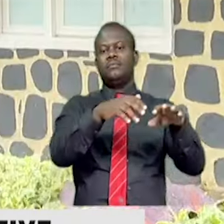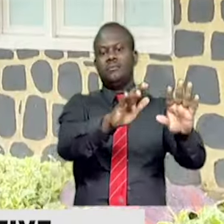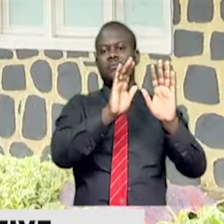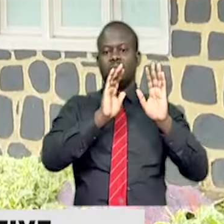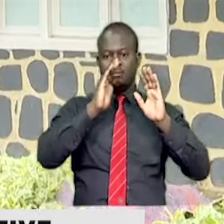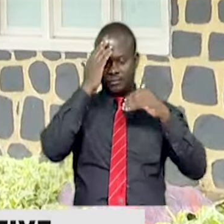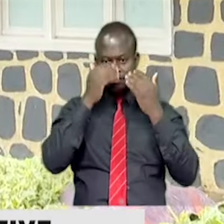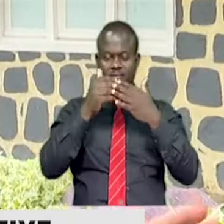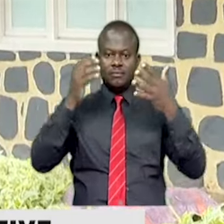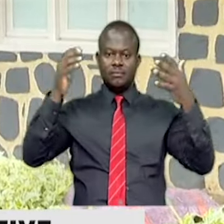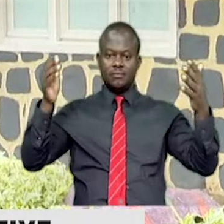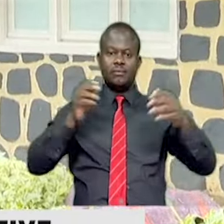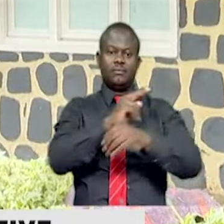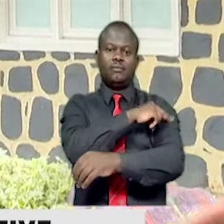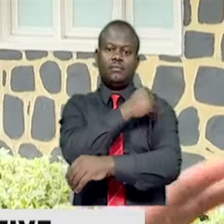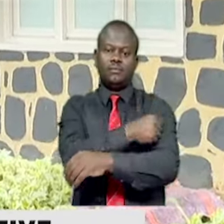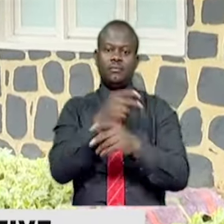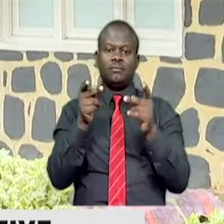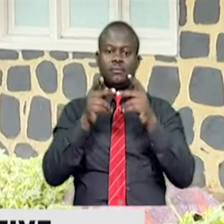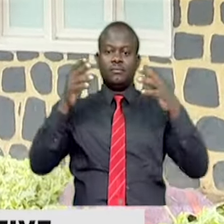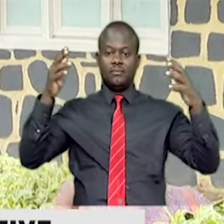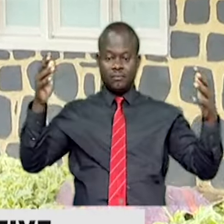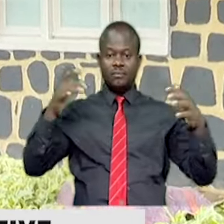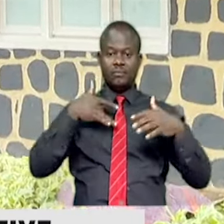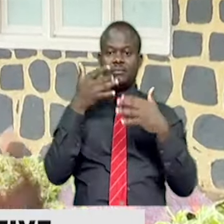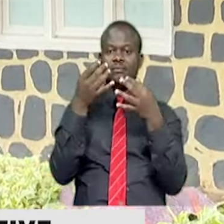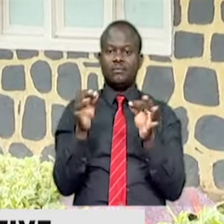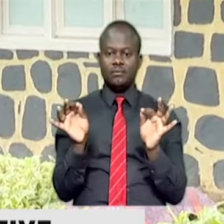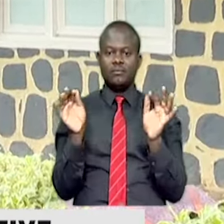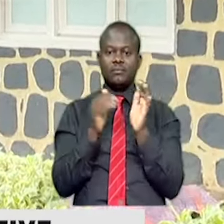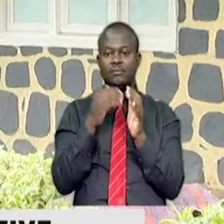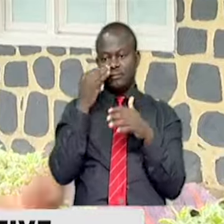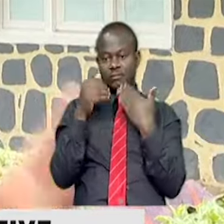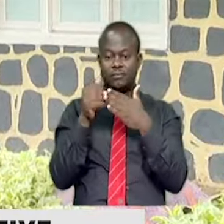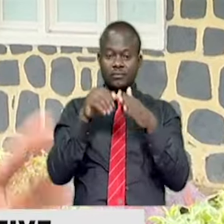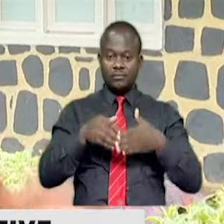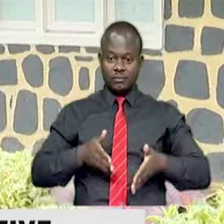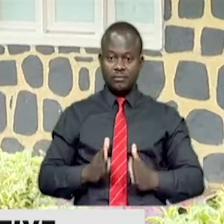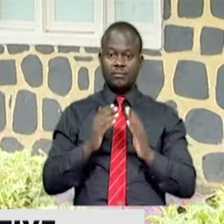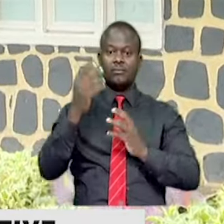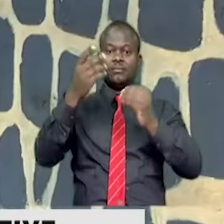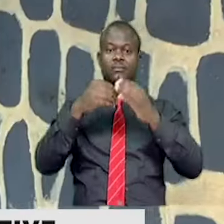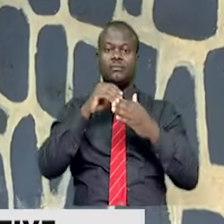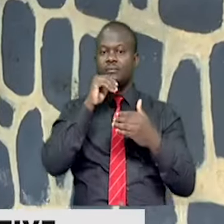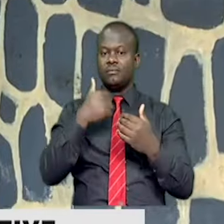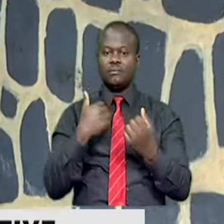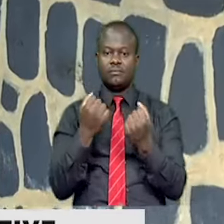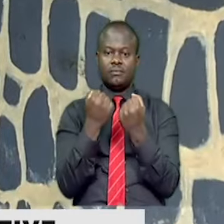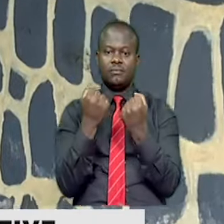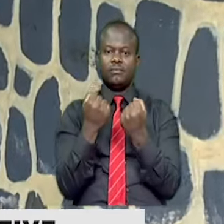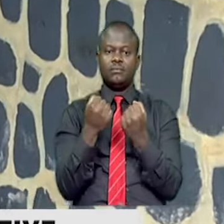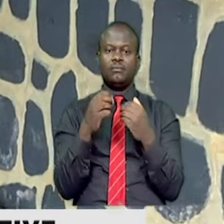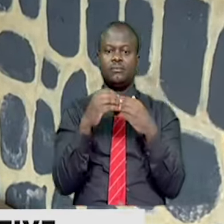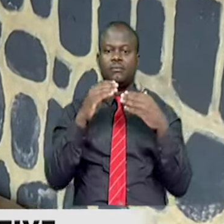kugira ngo batwagurire ibitaro bibe bigari twisanzure niba waje kubyara utahugize agatege umuyobozi w'ikigo nderabuzima